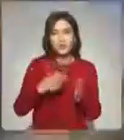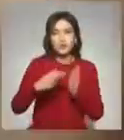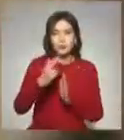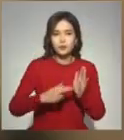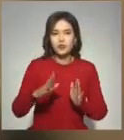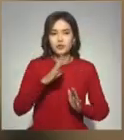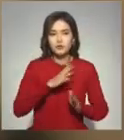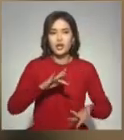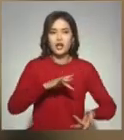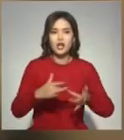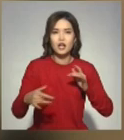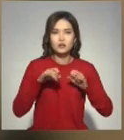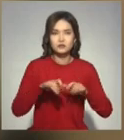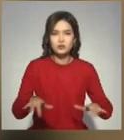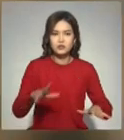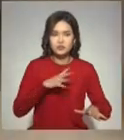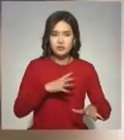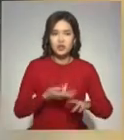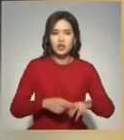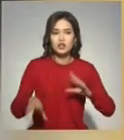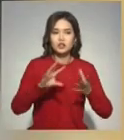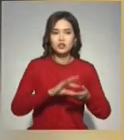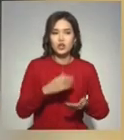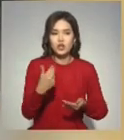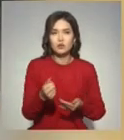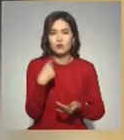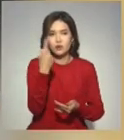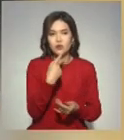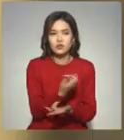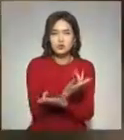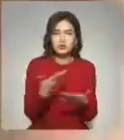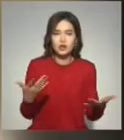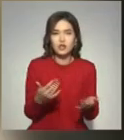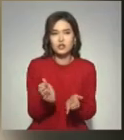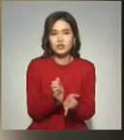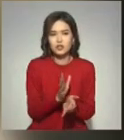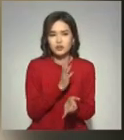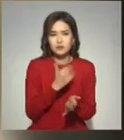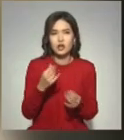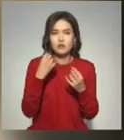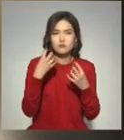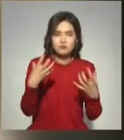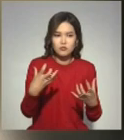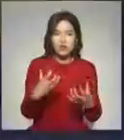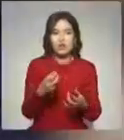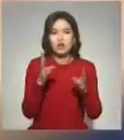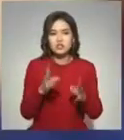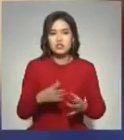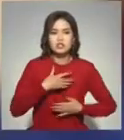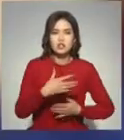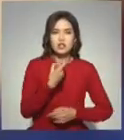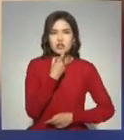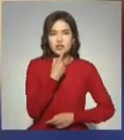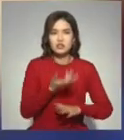түрін әлеуметтік желіге жариялады. Айтуынша алдымен денесін ұсақ бөртпе басқан, кейін бет аузы ісініп, артынша тыныс алуы